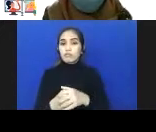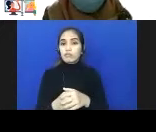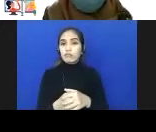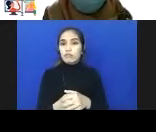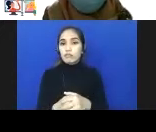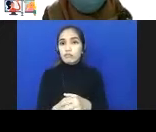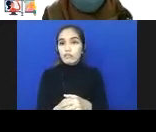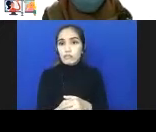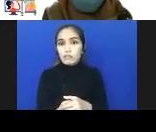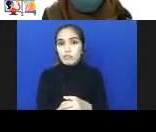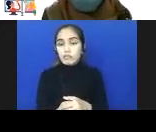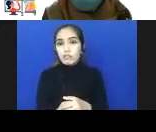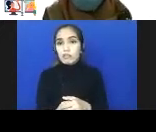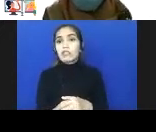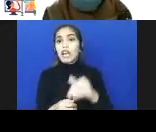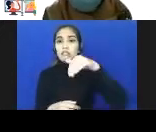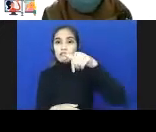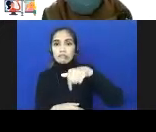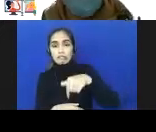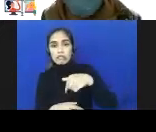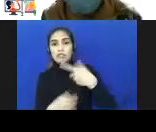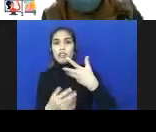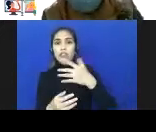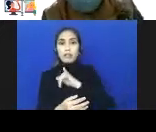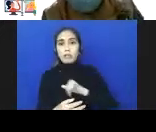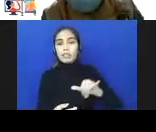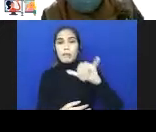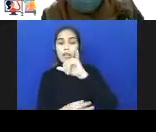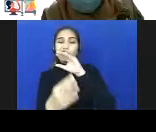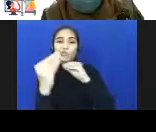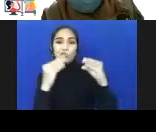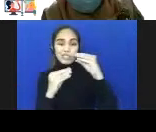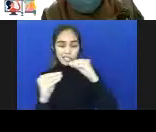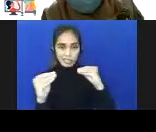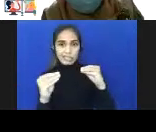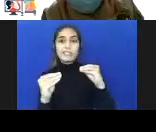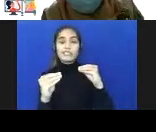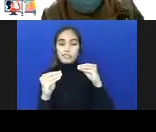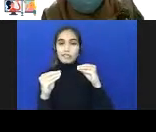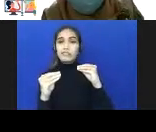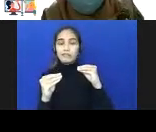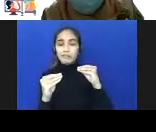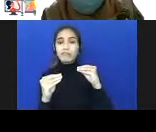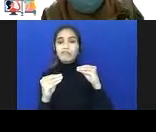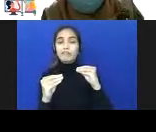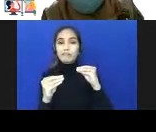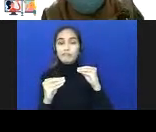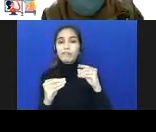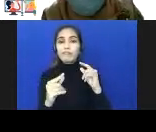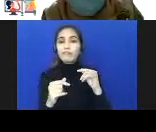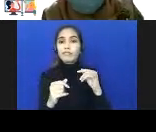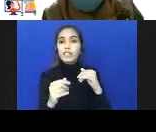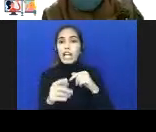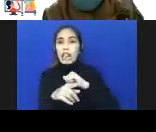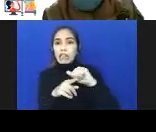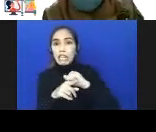fasilitator. Nah, disinilah kami ketika bersama-sama kami diskusi, ketika bersama-sama dengan peserta